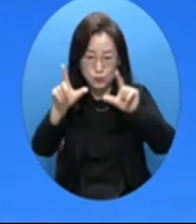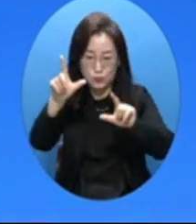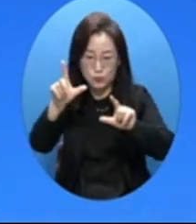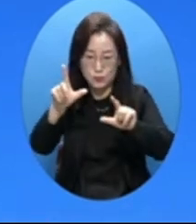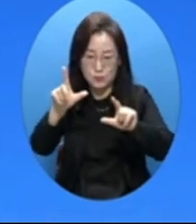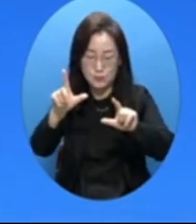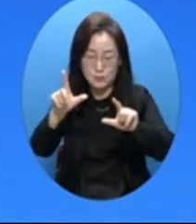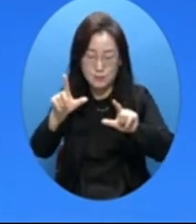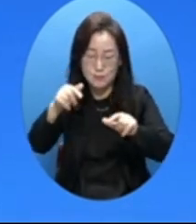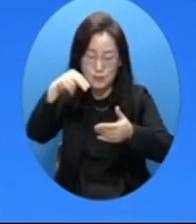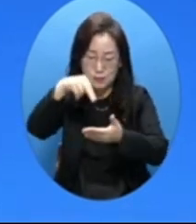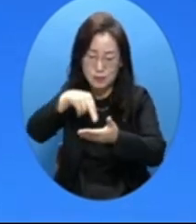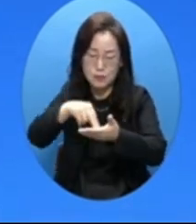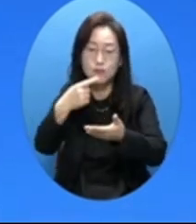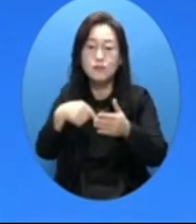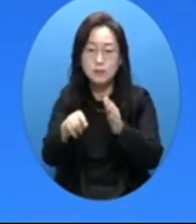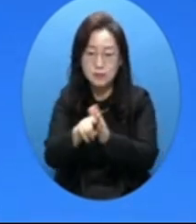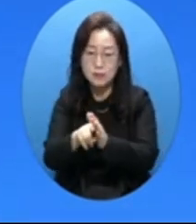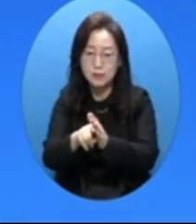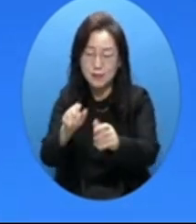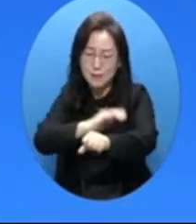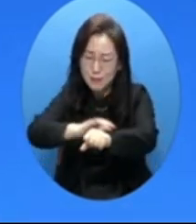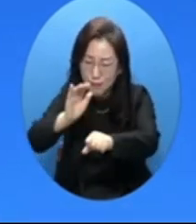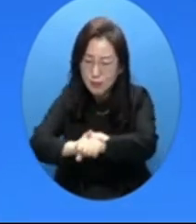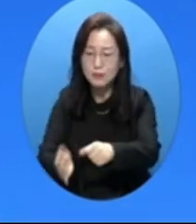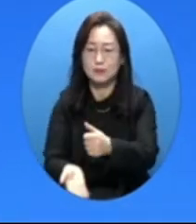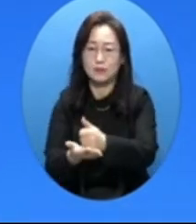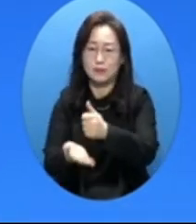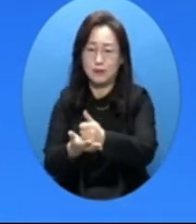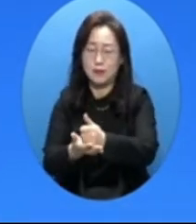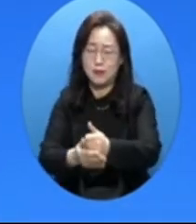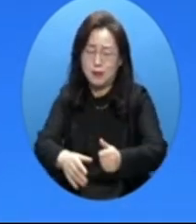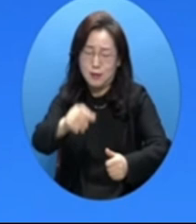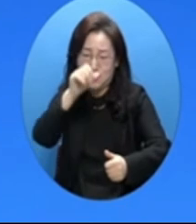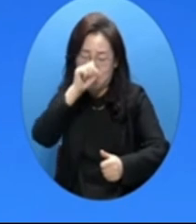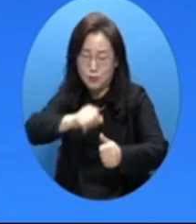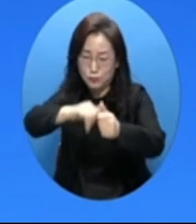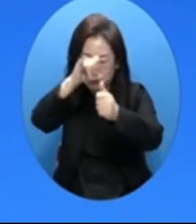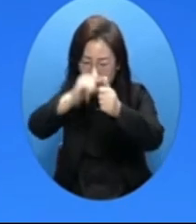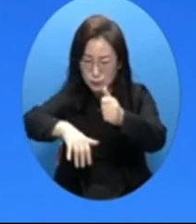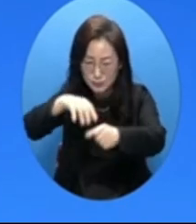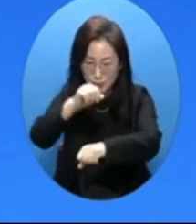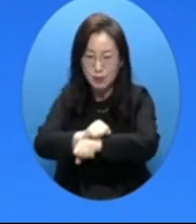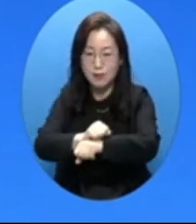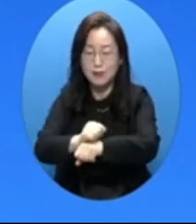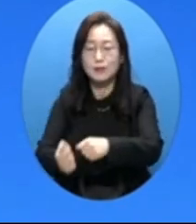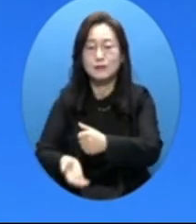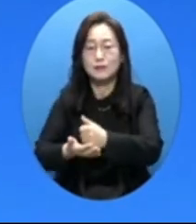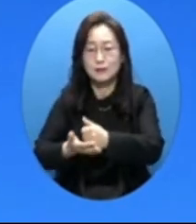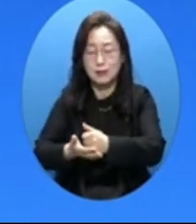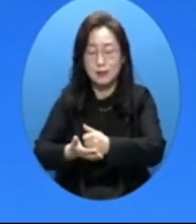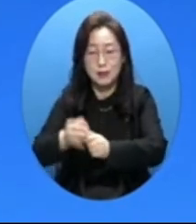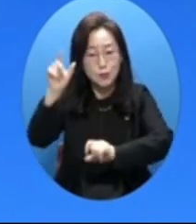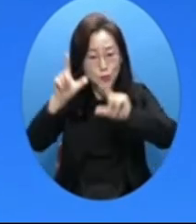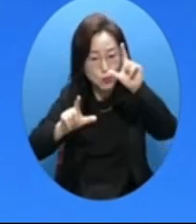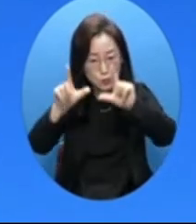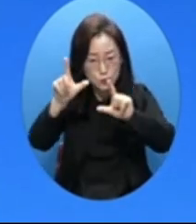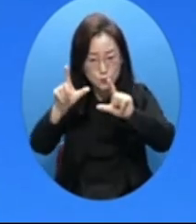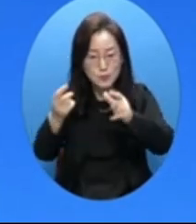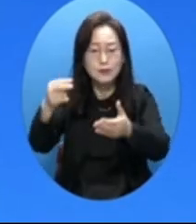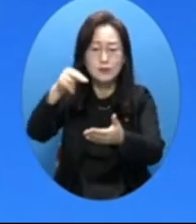있도록 하였도다 착하고 충성된 동안 칭찬받아서 모습으로 설 수